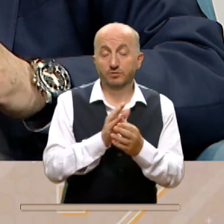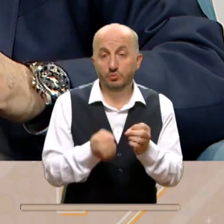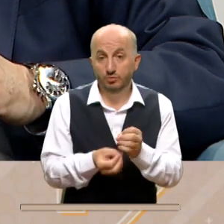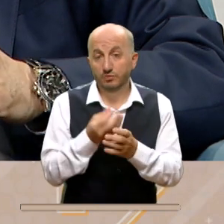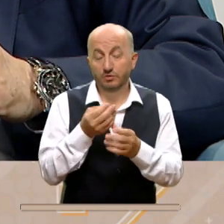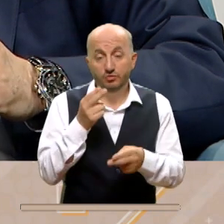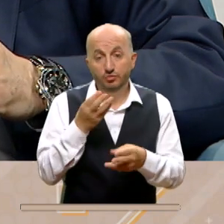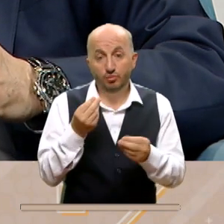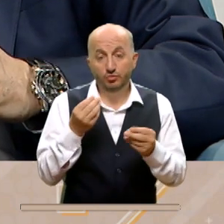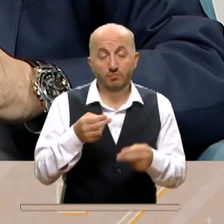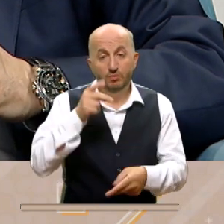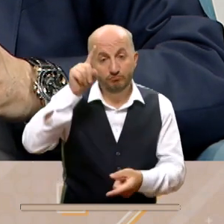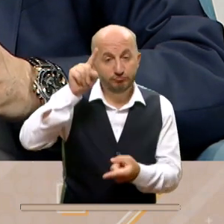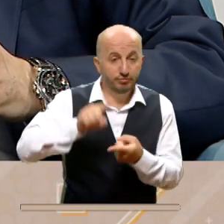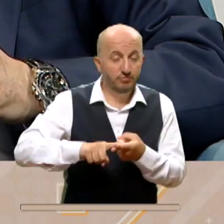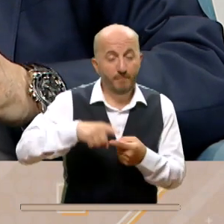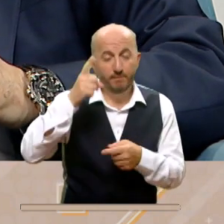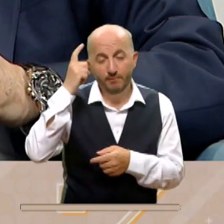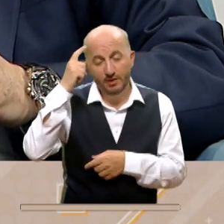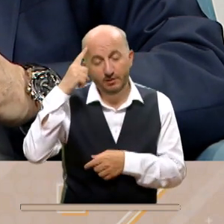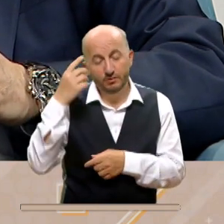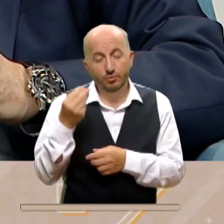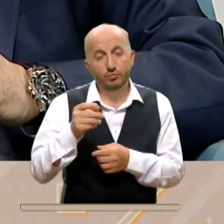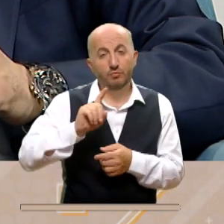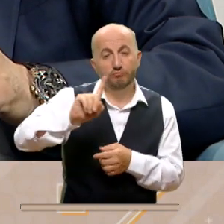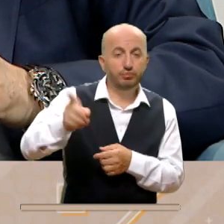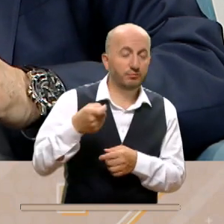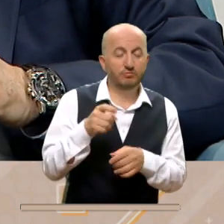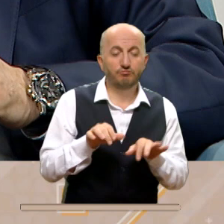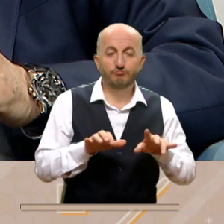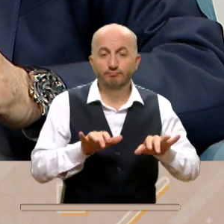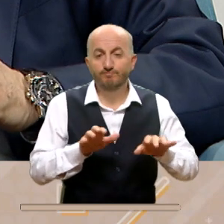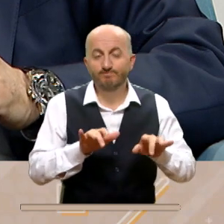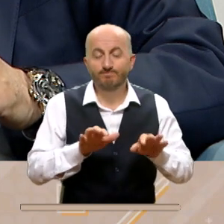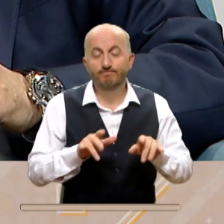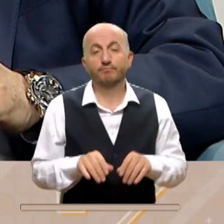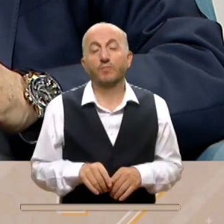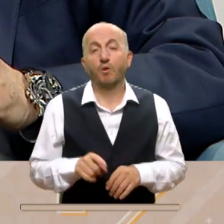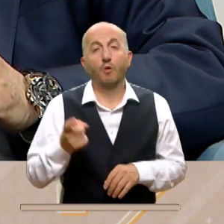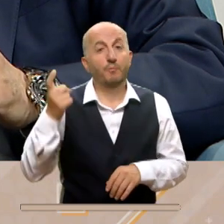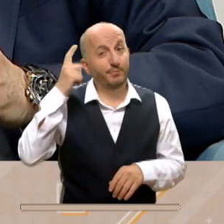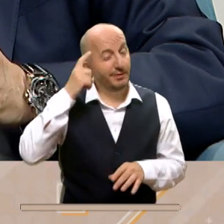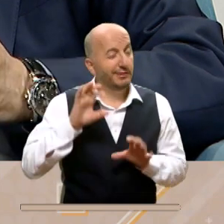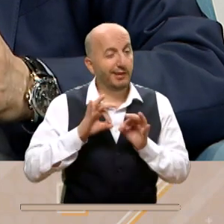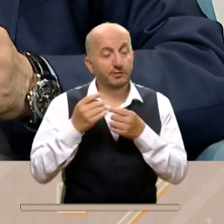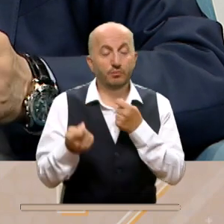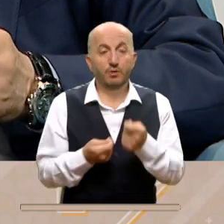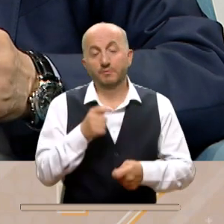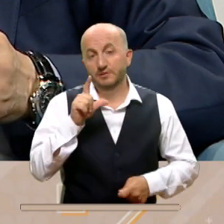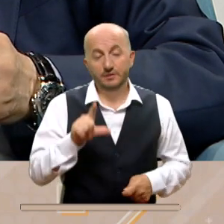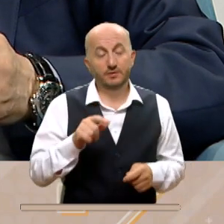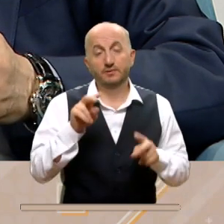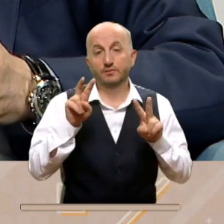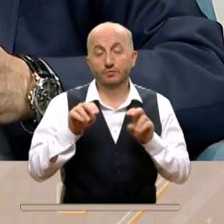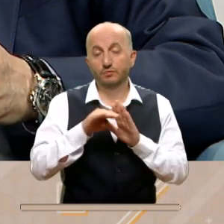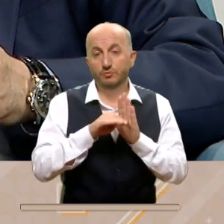çabuk tüketebiliyorlar. Bilgiyi çok çabuk keşfedebiliyorlar. Her şey parmaklarının ucunda ama o bilgiyi nasıl kullanması gerektiği hususunda